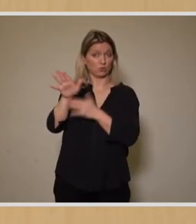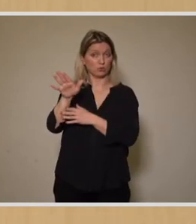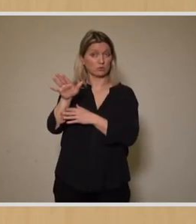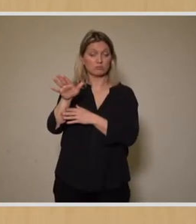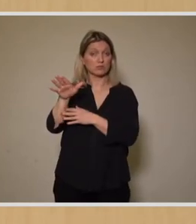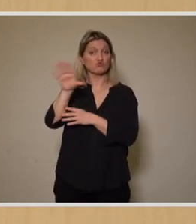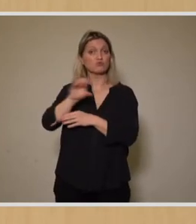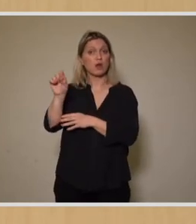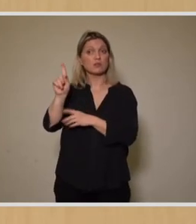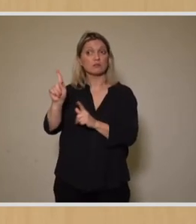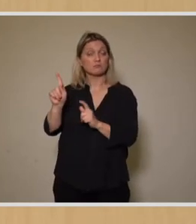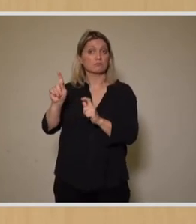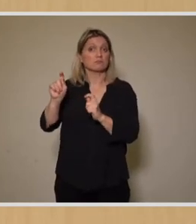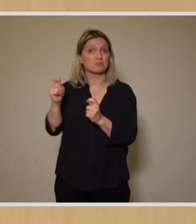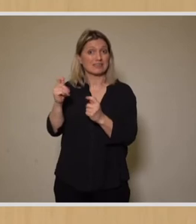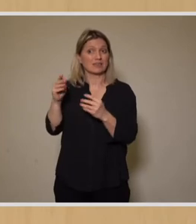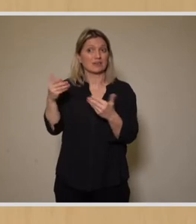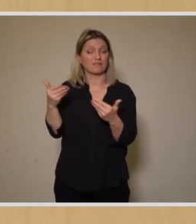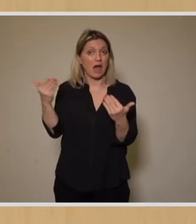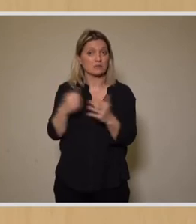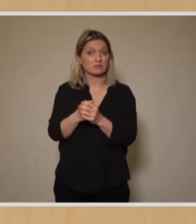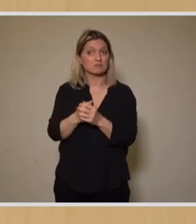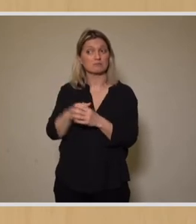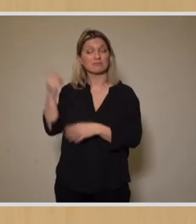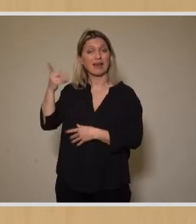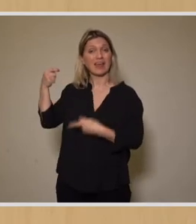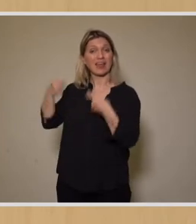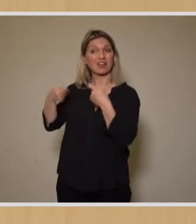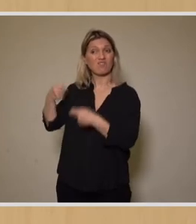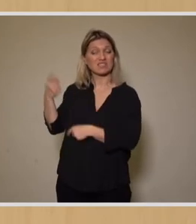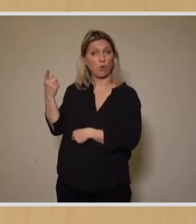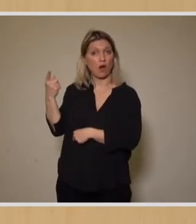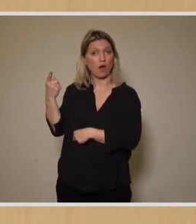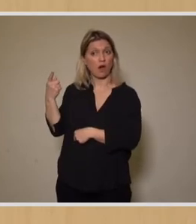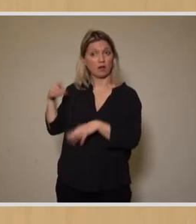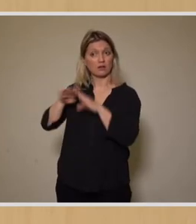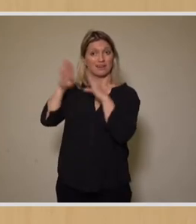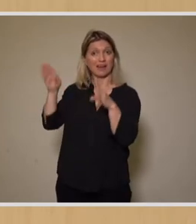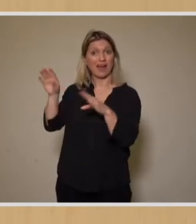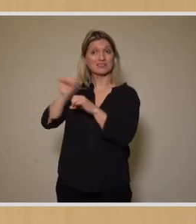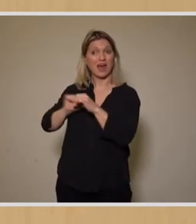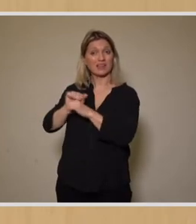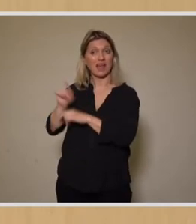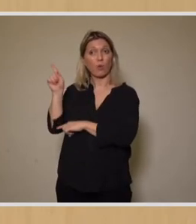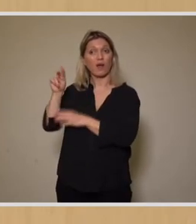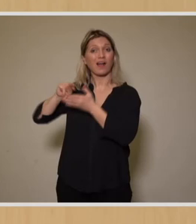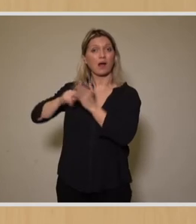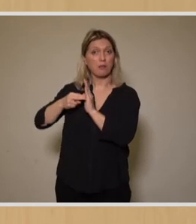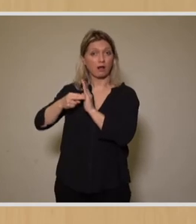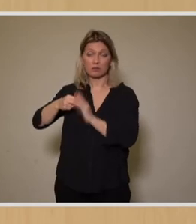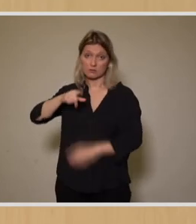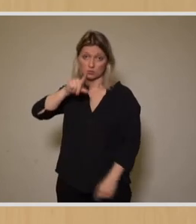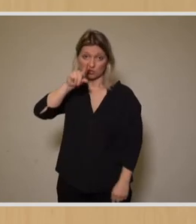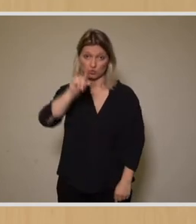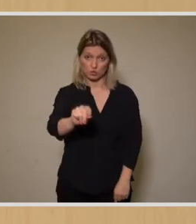hat, dass der Investor die Kosten für die Sanierung dieses Gebäudes viel zu niedrig angesetzt hat und